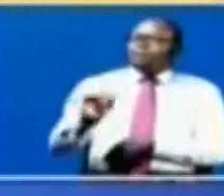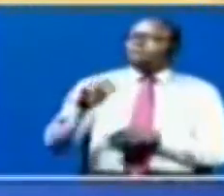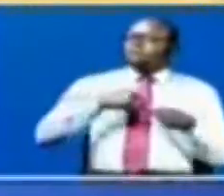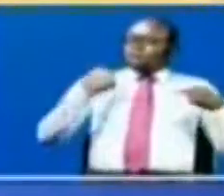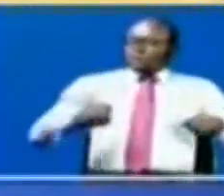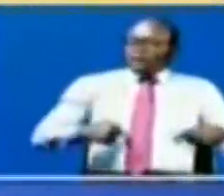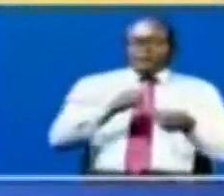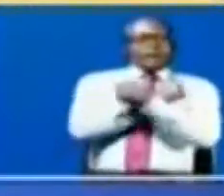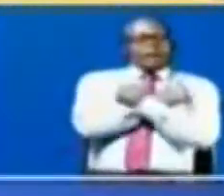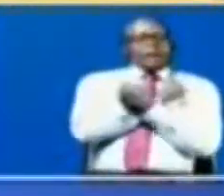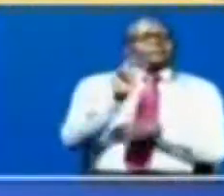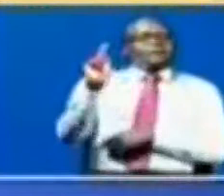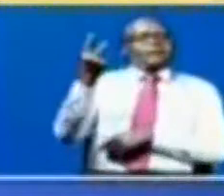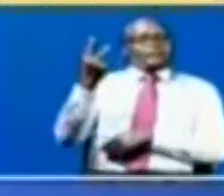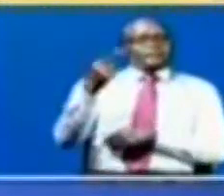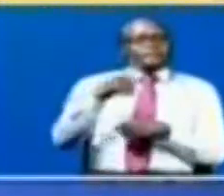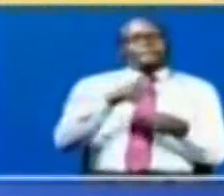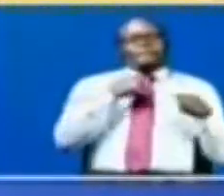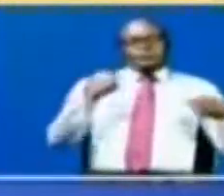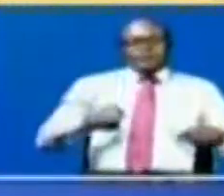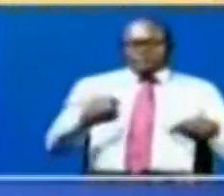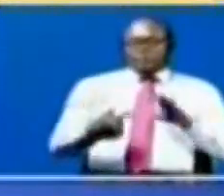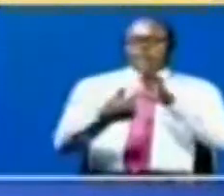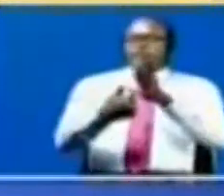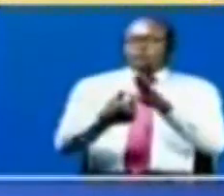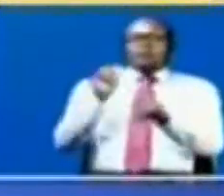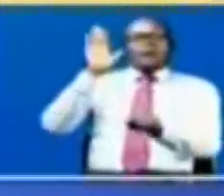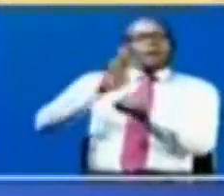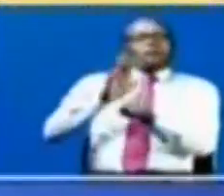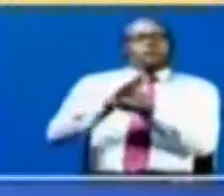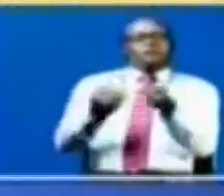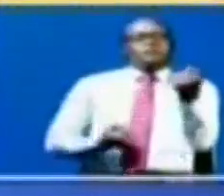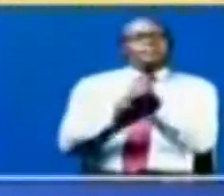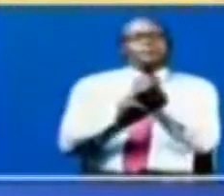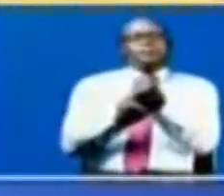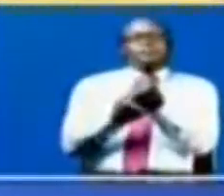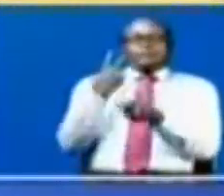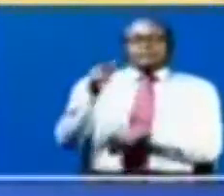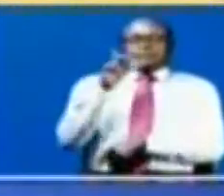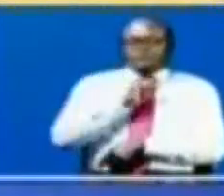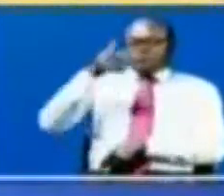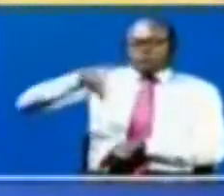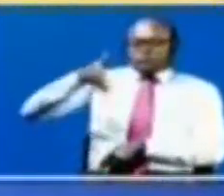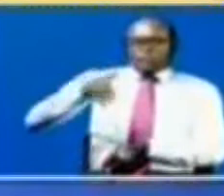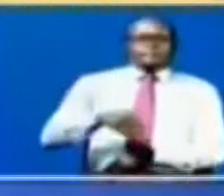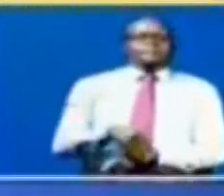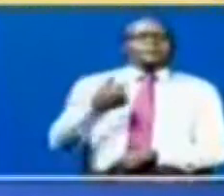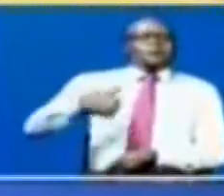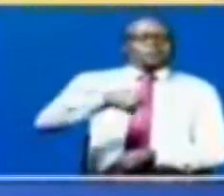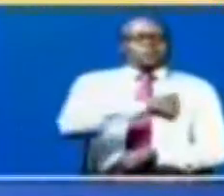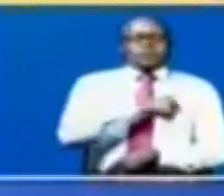so wametupea exhibition pavilion kubwa kabisa ile ambayo mliweza kuona leo, ambapo sisi kama